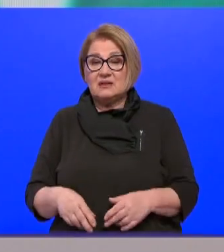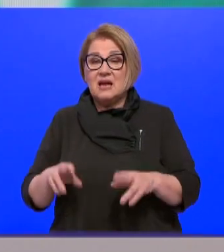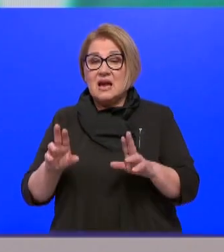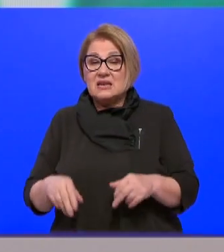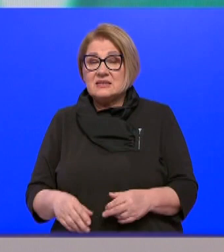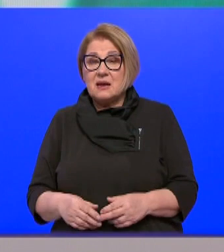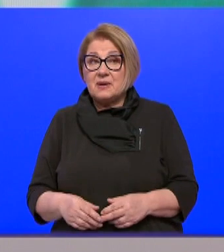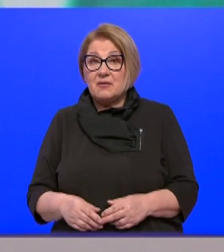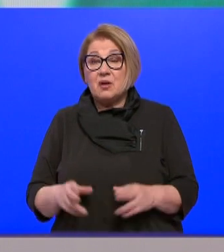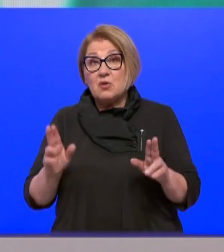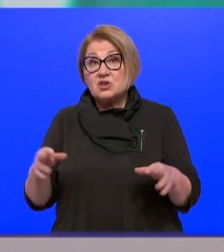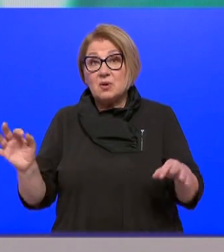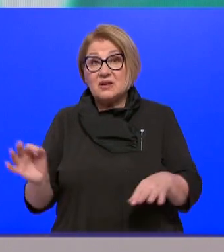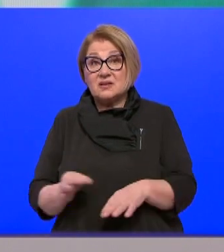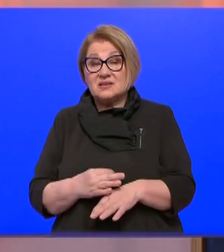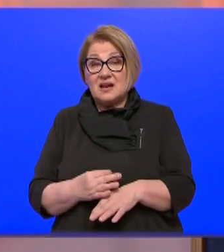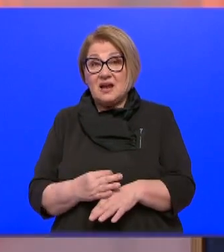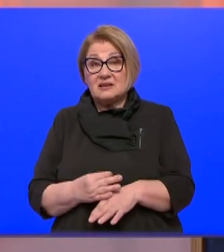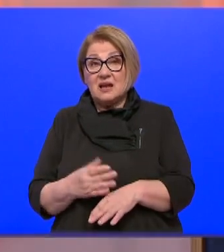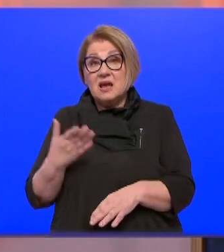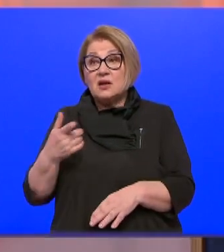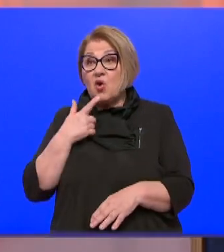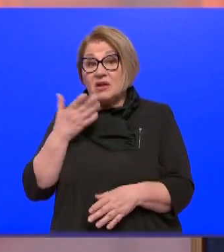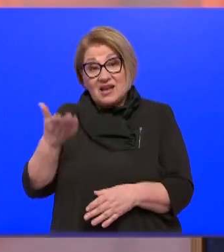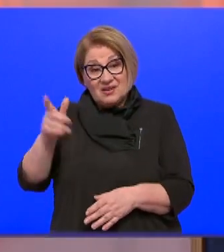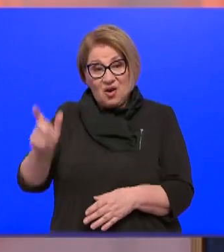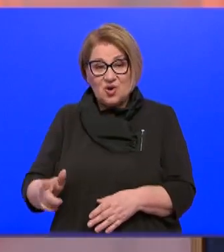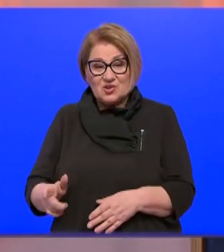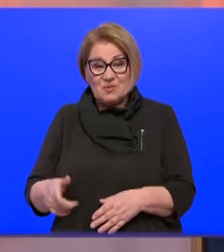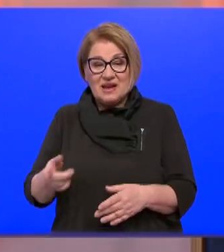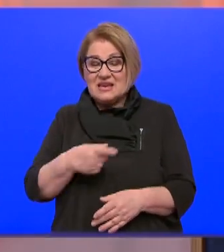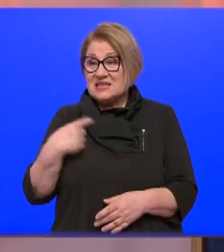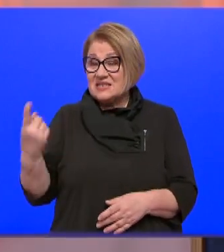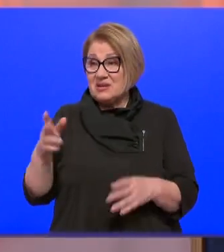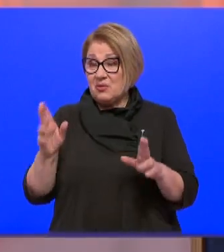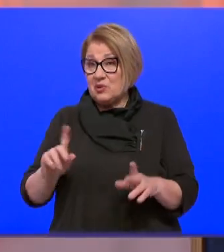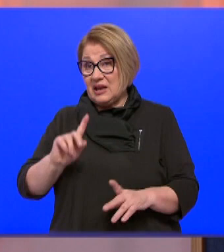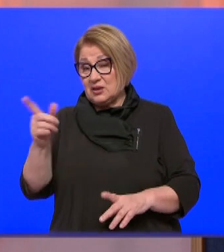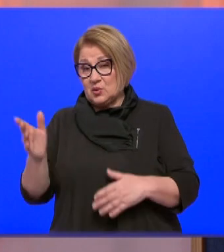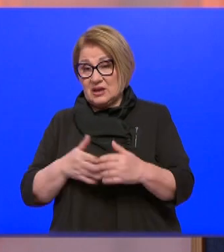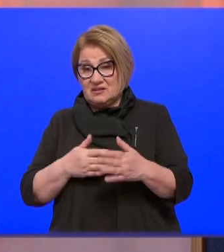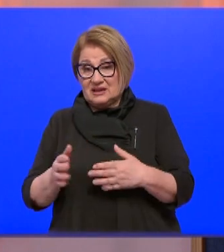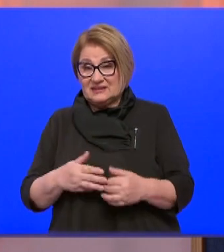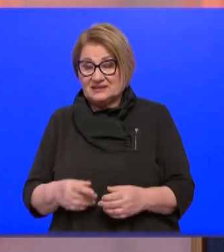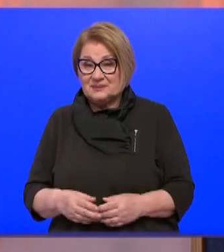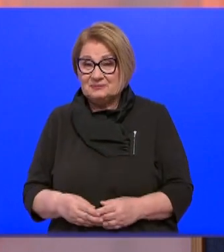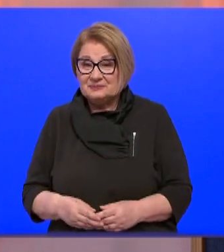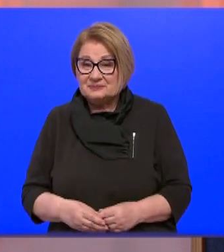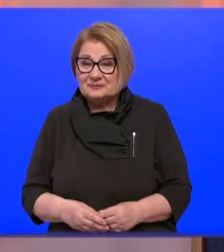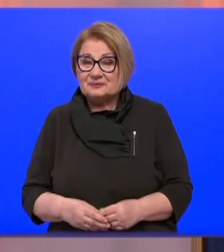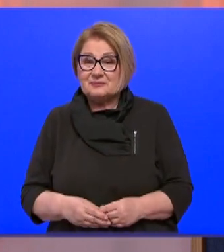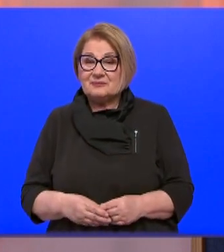zapravo onda možemo biti sretni da imamo nekoga tko je takav. Jer mi svi imamo neke druge kvalitete. Evo, molim vas sad